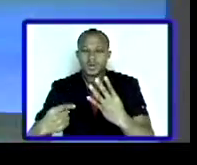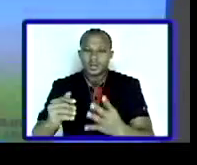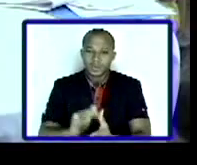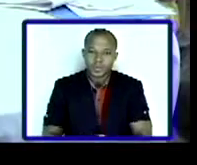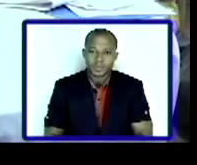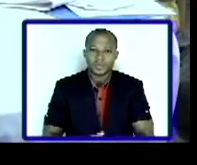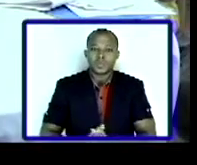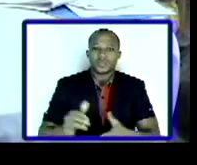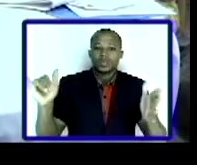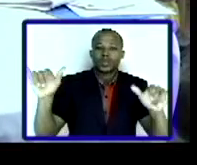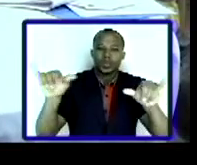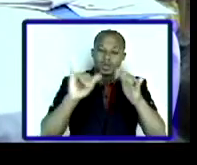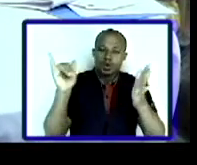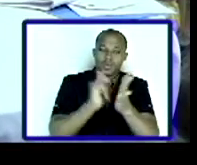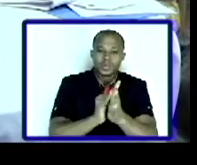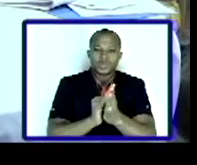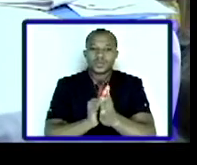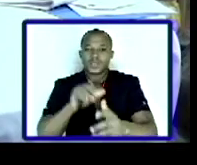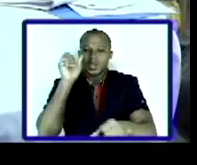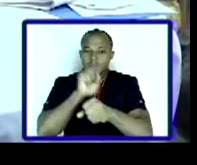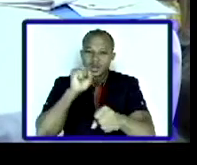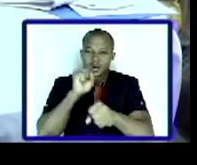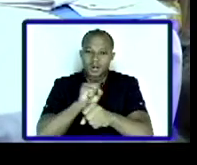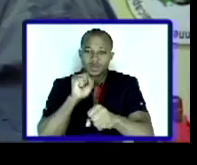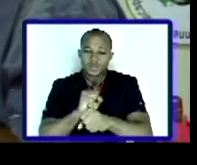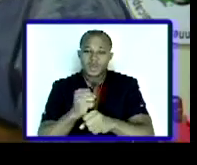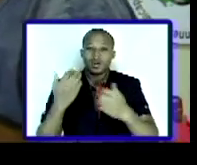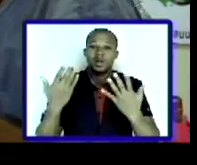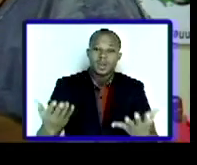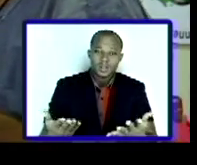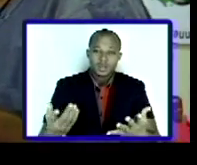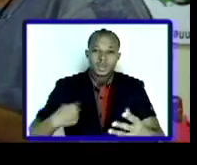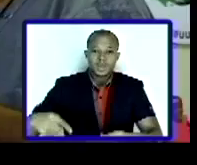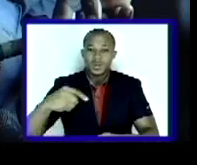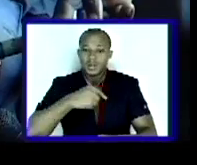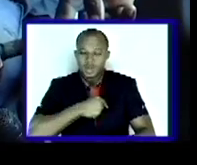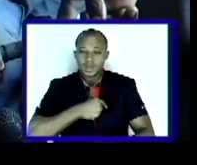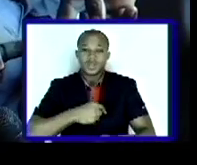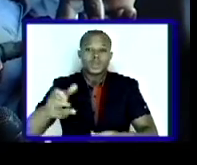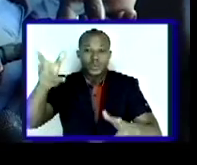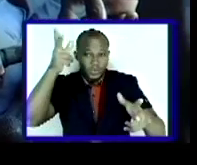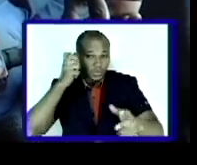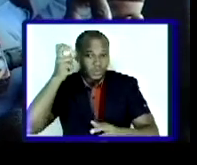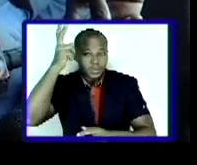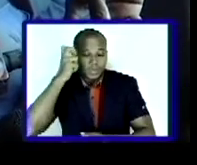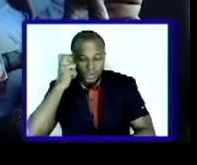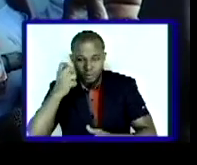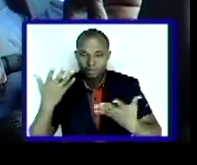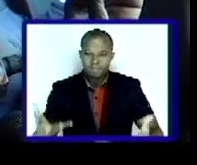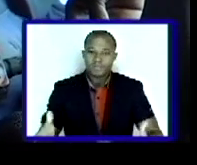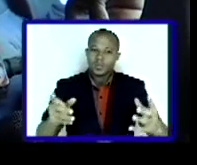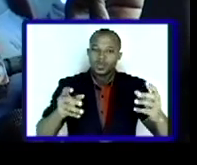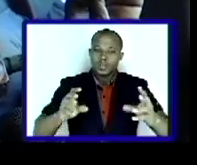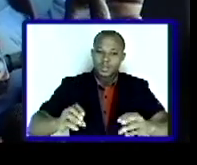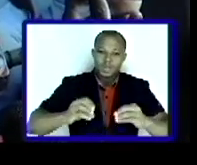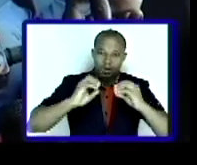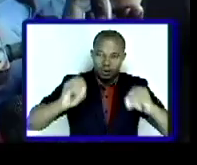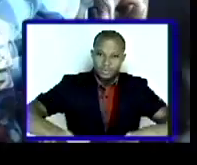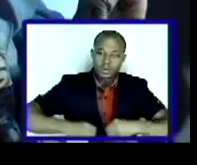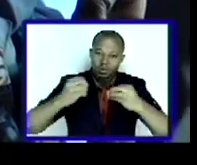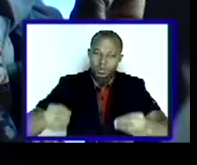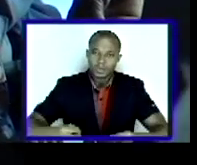etc. C'est comme ça, ambiance l'intérieur. En outant des précisions, M. Oriol, secrétaire d'État pour l'intégration mon